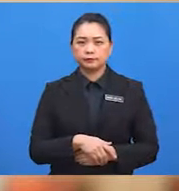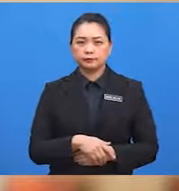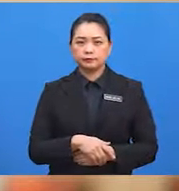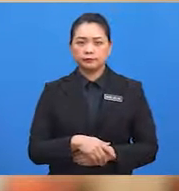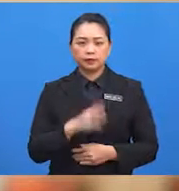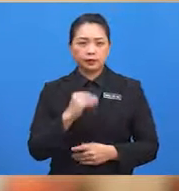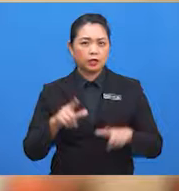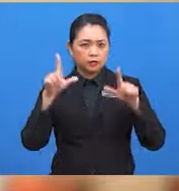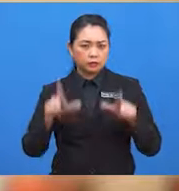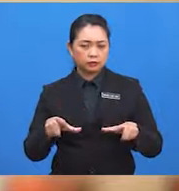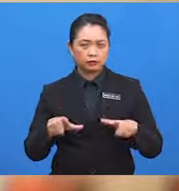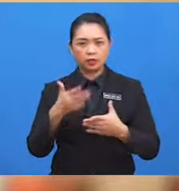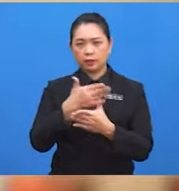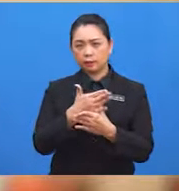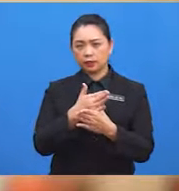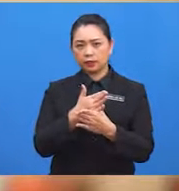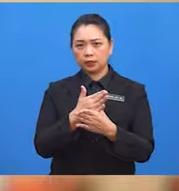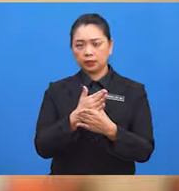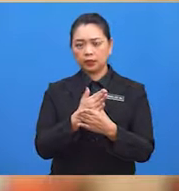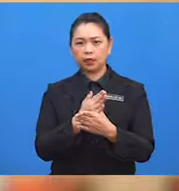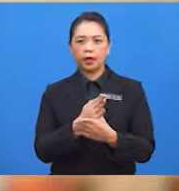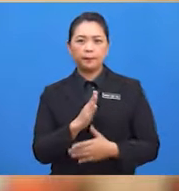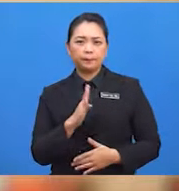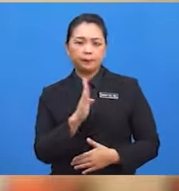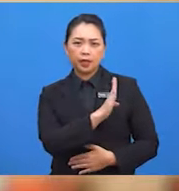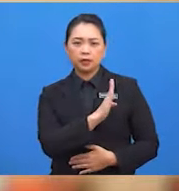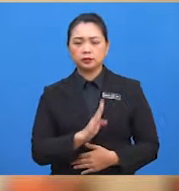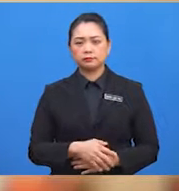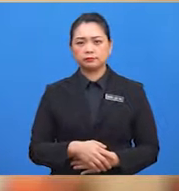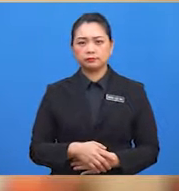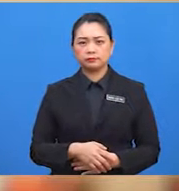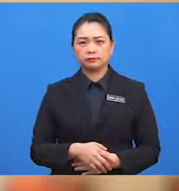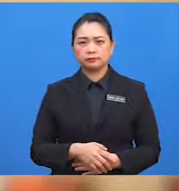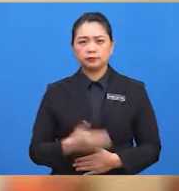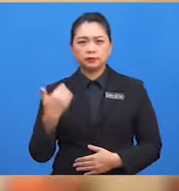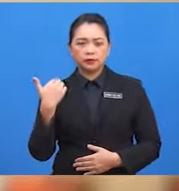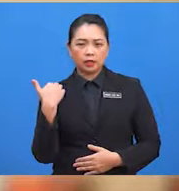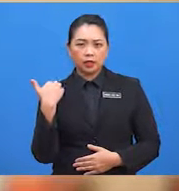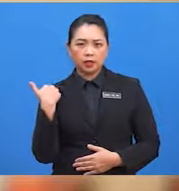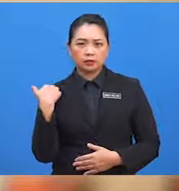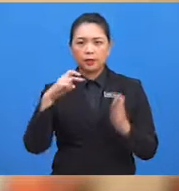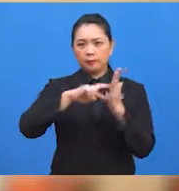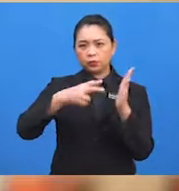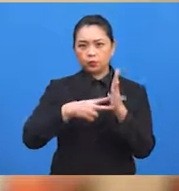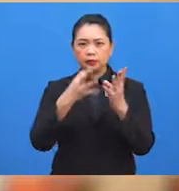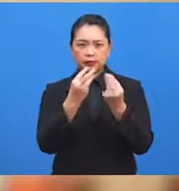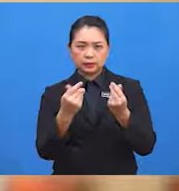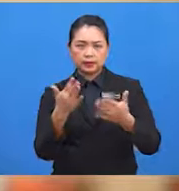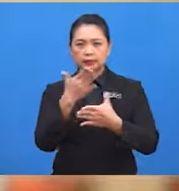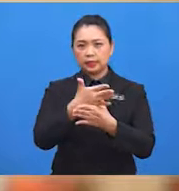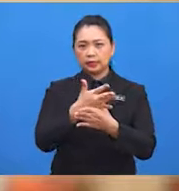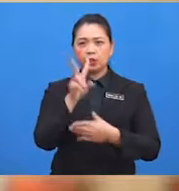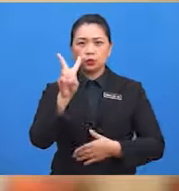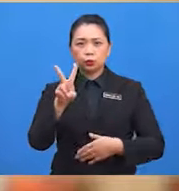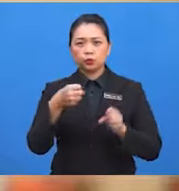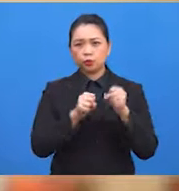dan terletak di bahagian barat daya Asia. Mesopotamia ini sendiri bermaksud tanah di antara